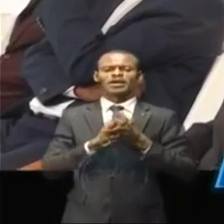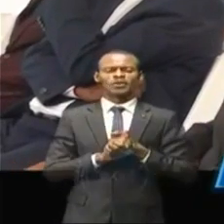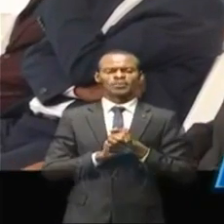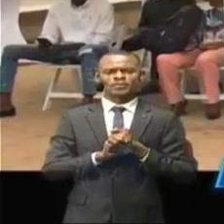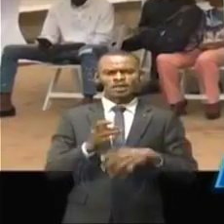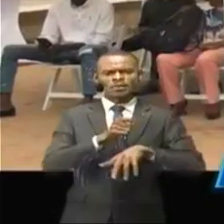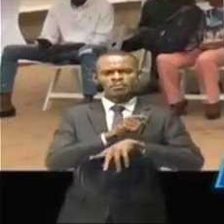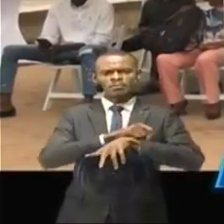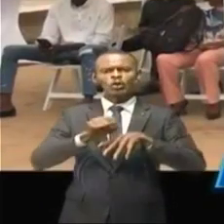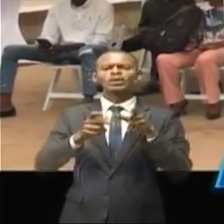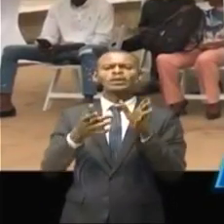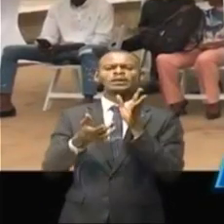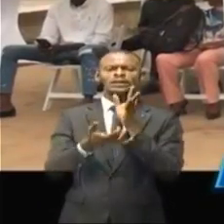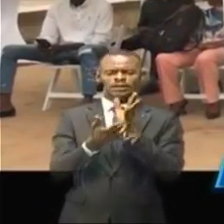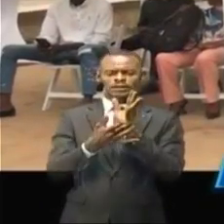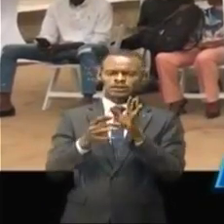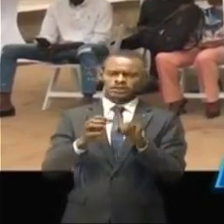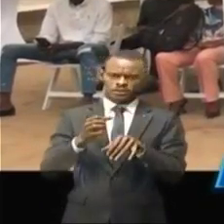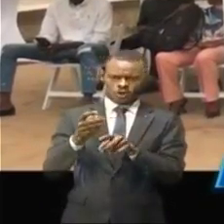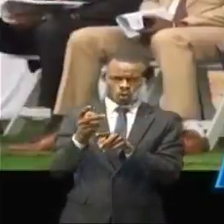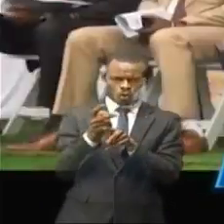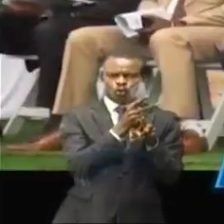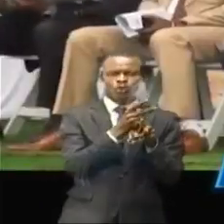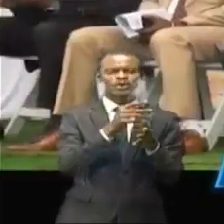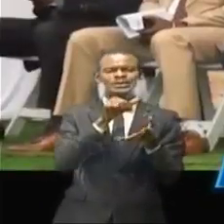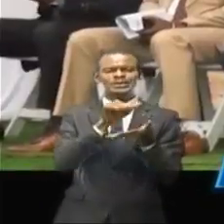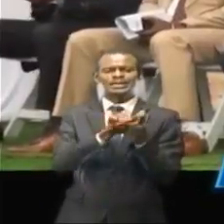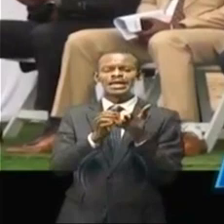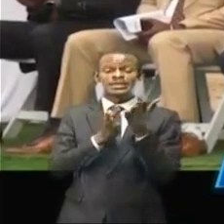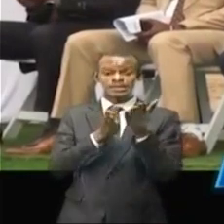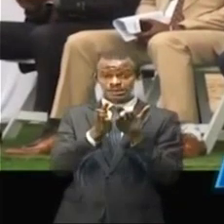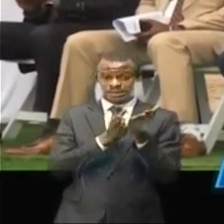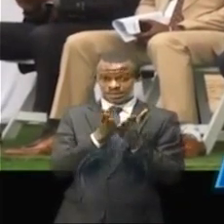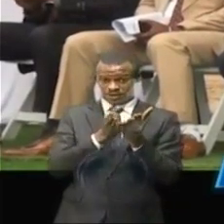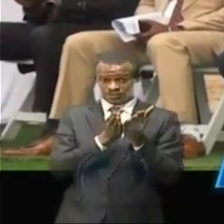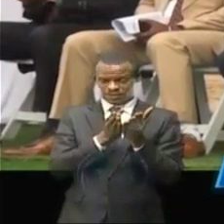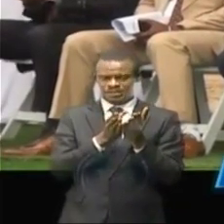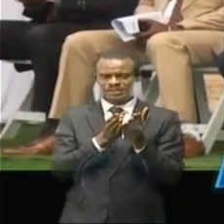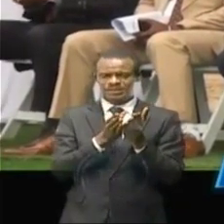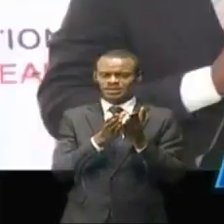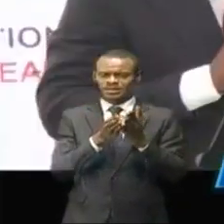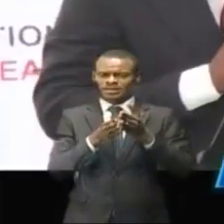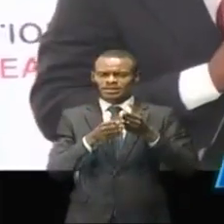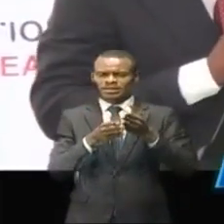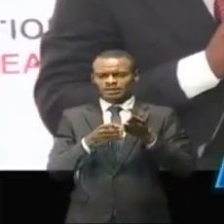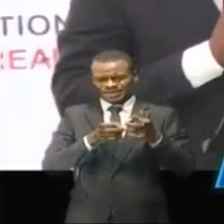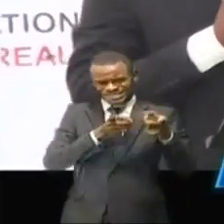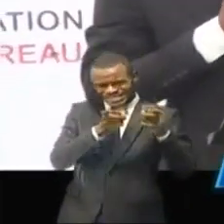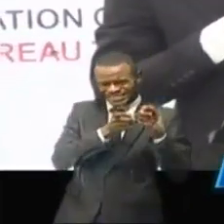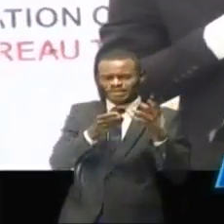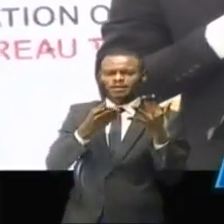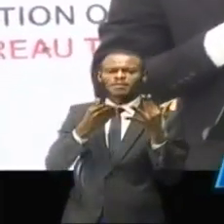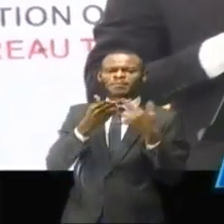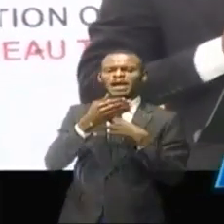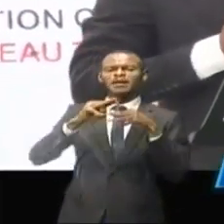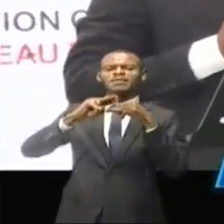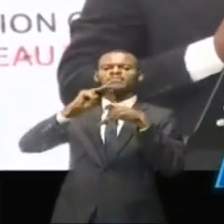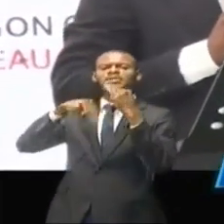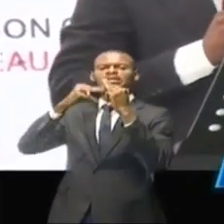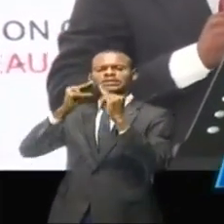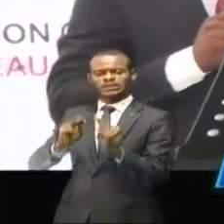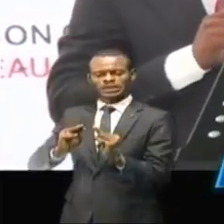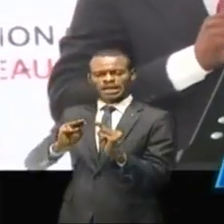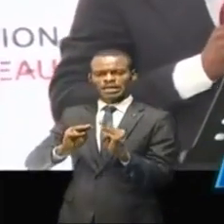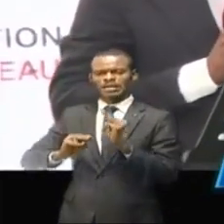contrôle est un service public sous tutelle du ministère des Infrastructures, Travaux publics et Réhabilitation ayant pour